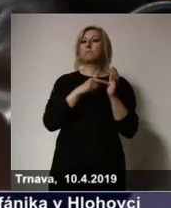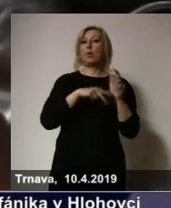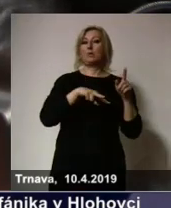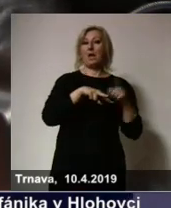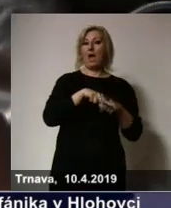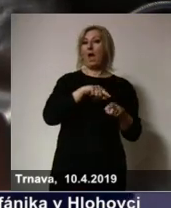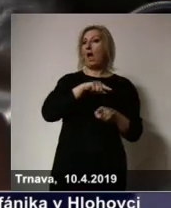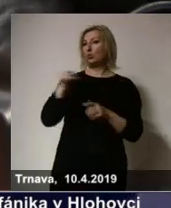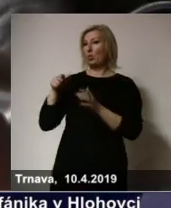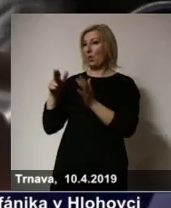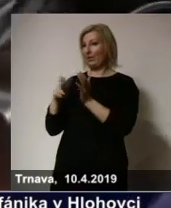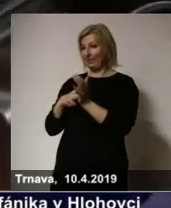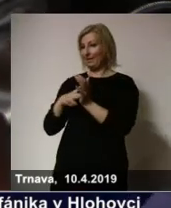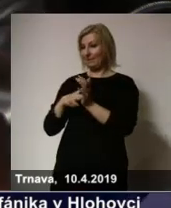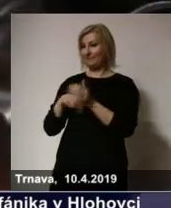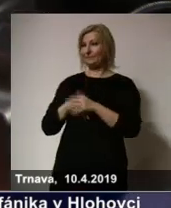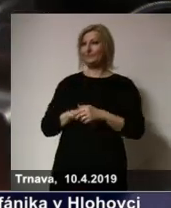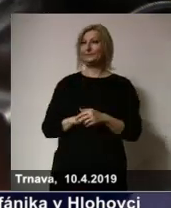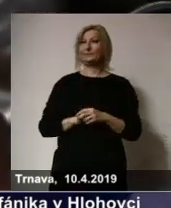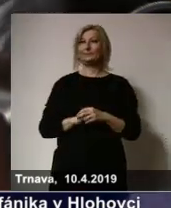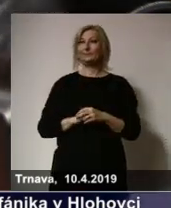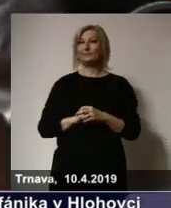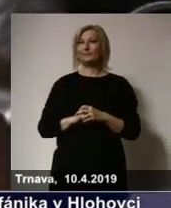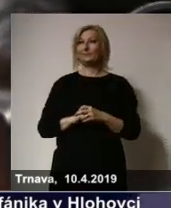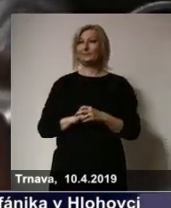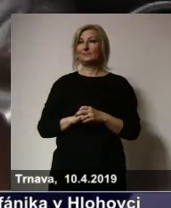N. Takže